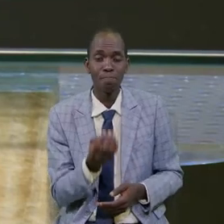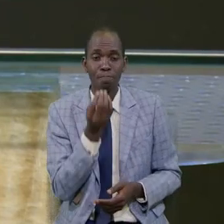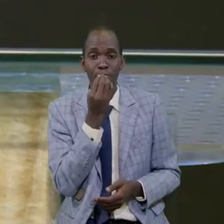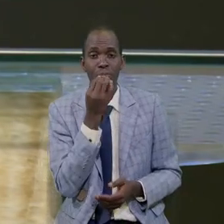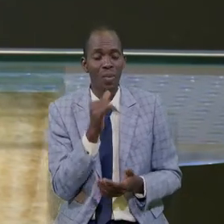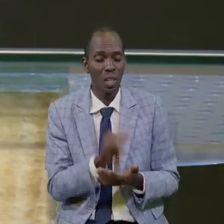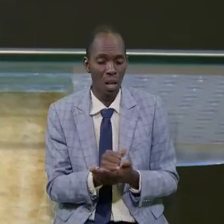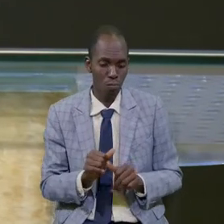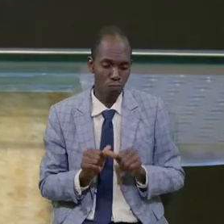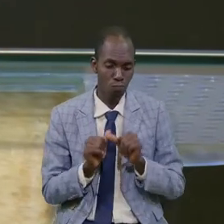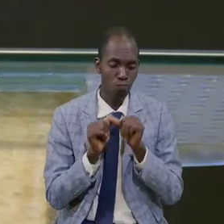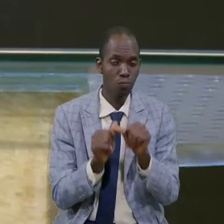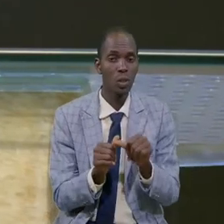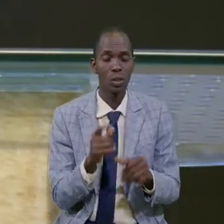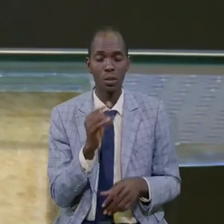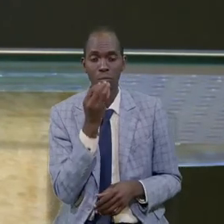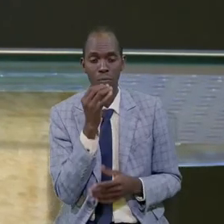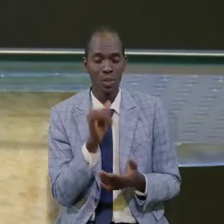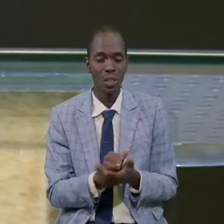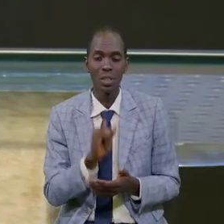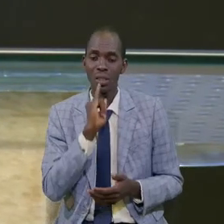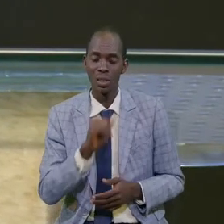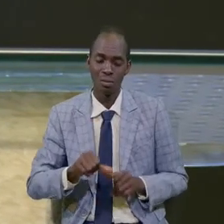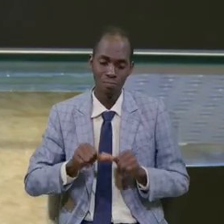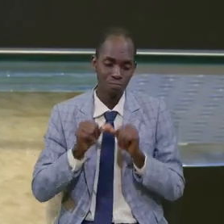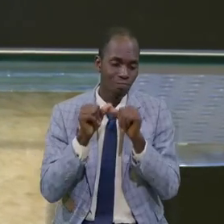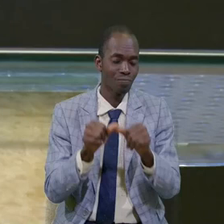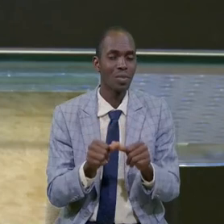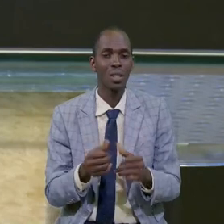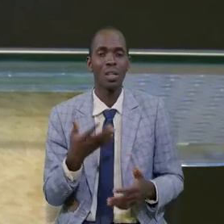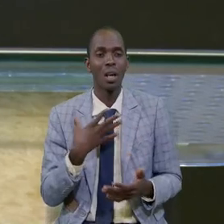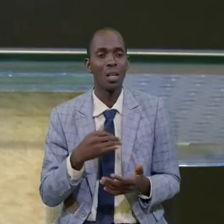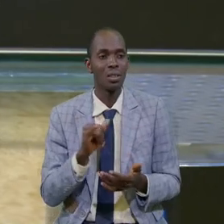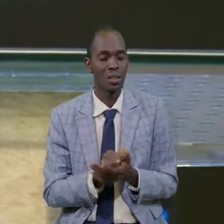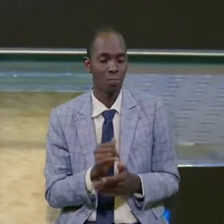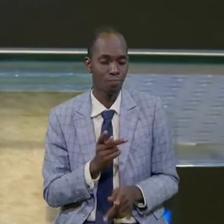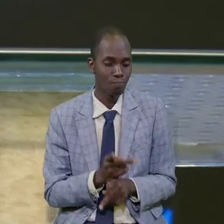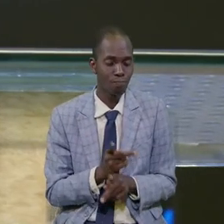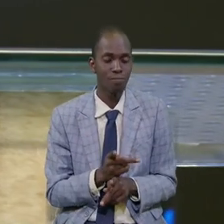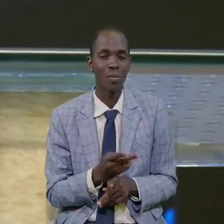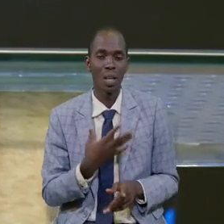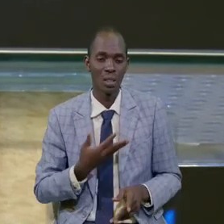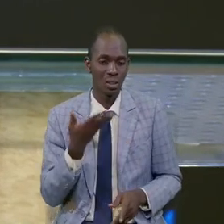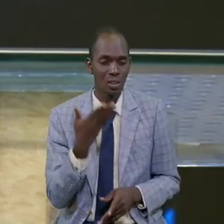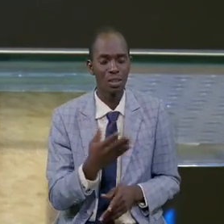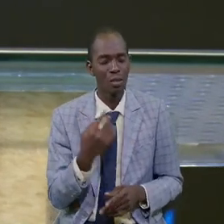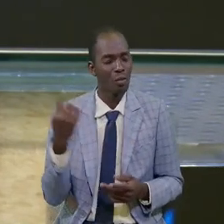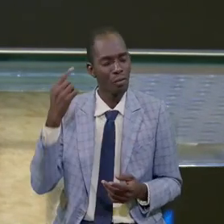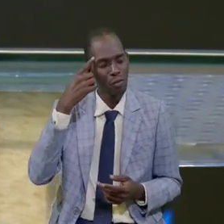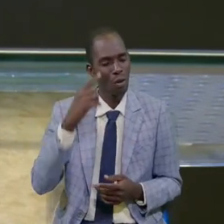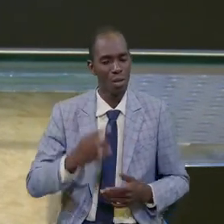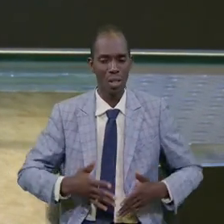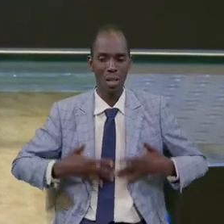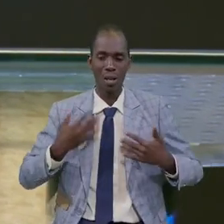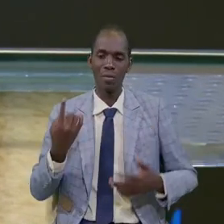Oui, la nourriture qui périt et la nourriture qui reste, qui subsiste pour la vie